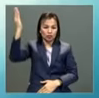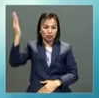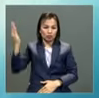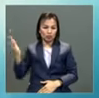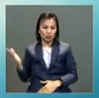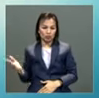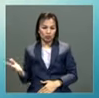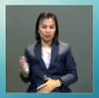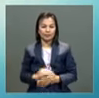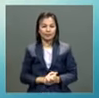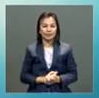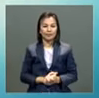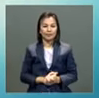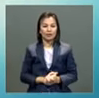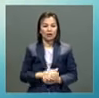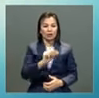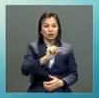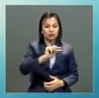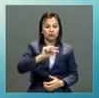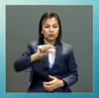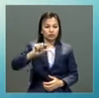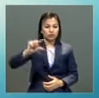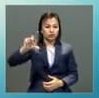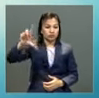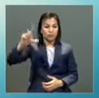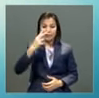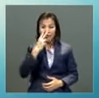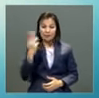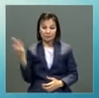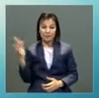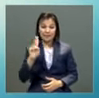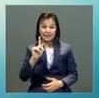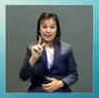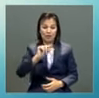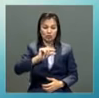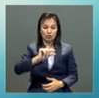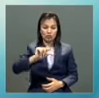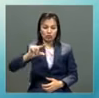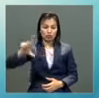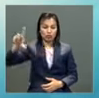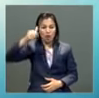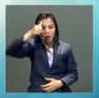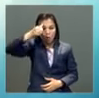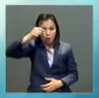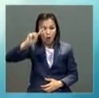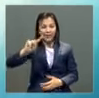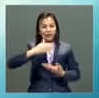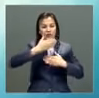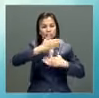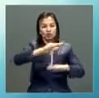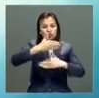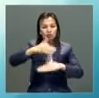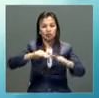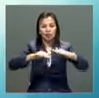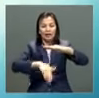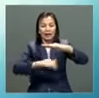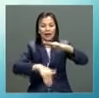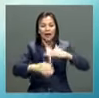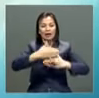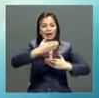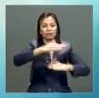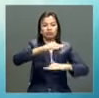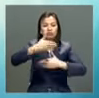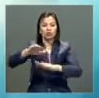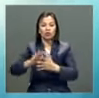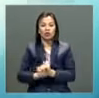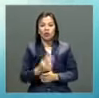สมมันก็เพิ่มขึ้นนะครับเห็นเป็นกราฟสีเขียวขึ้นมาที่จะส่งต่อวันก็อยู่ข้างล่างอันนี้เอามายืนยัน